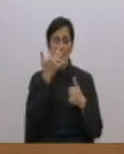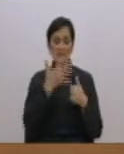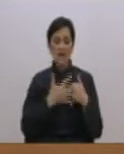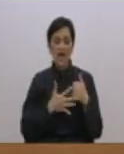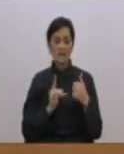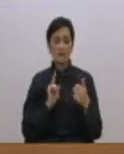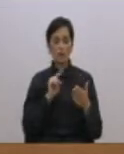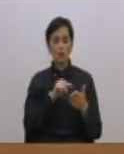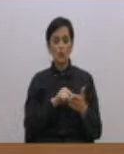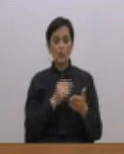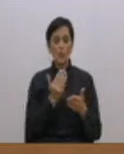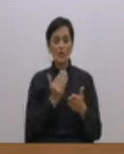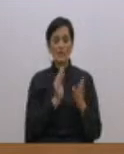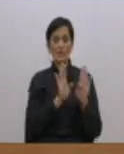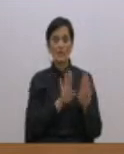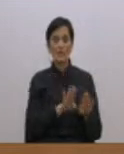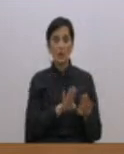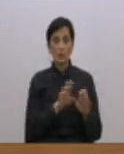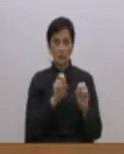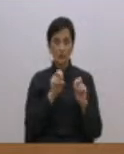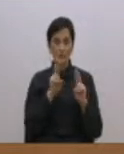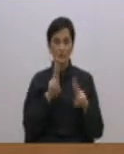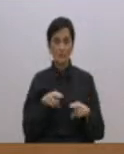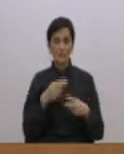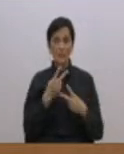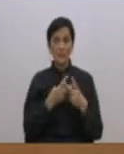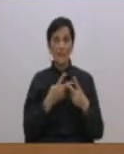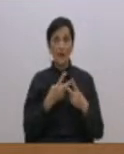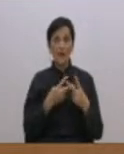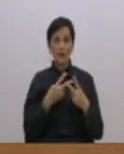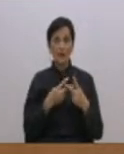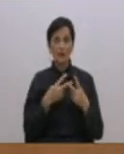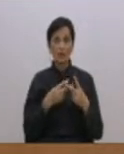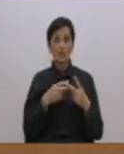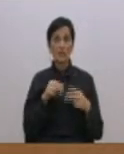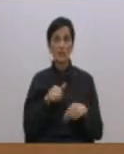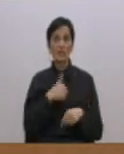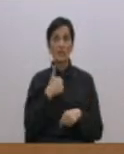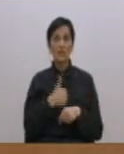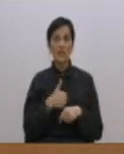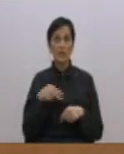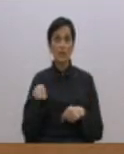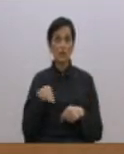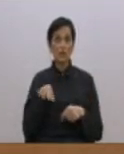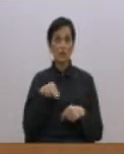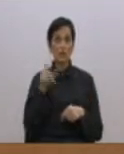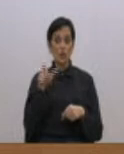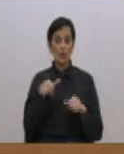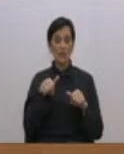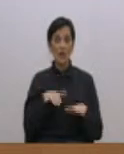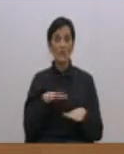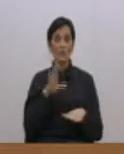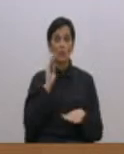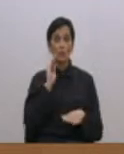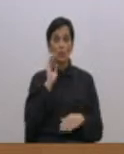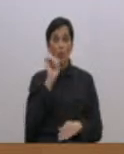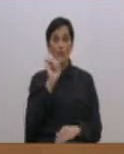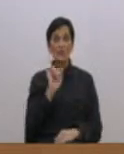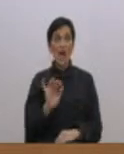მათი დატოვება სპეციალურ პენტენციური სამსახურის გენერალურ დირექტორის გადაწყვეტილებით. მაშინ, როდესაც